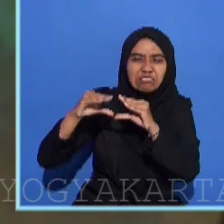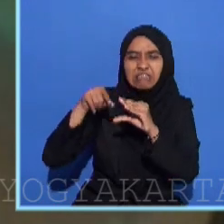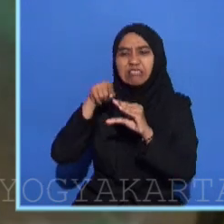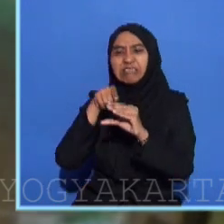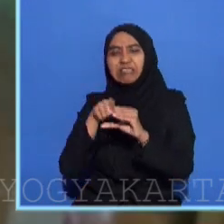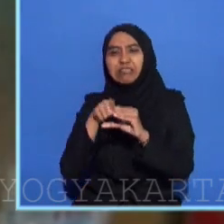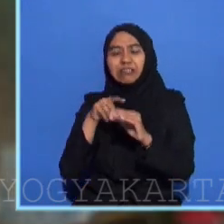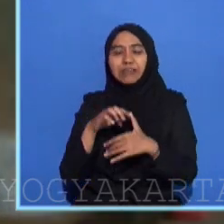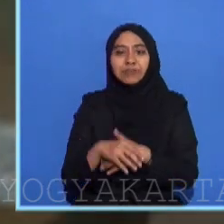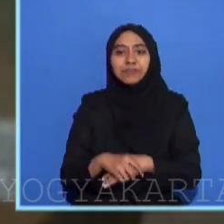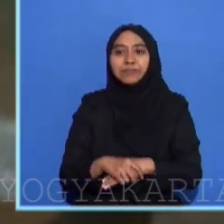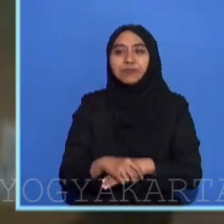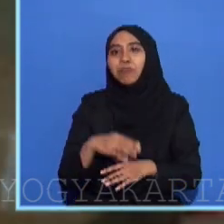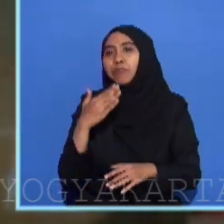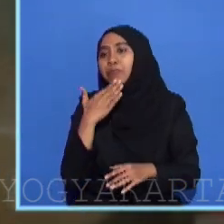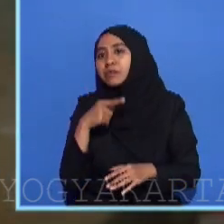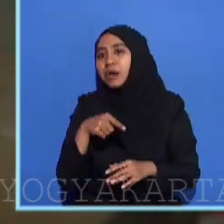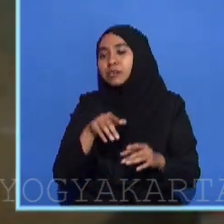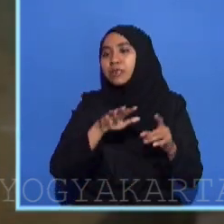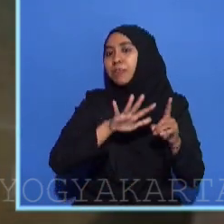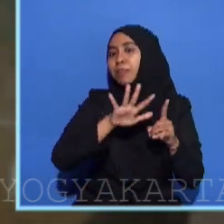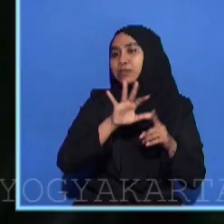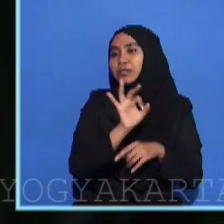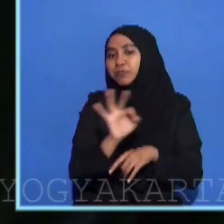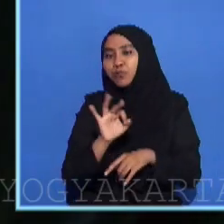Sampe kok pasal 12.000 per liter nggih.